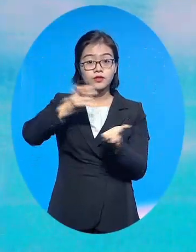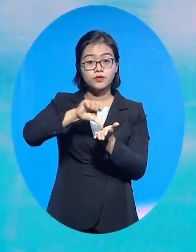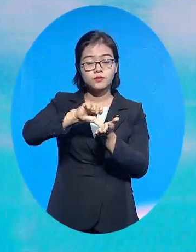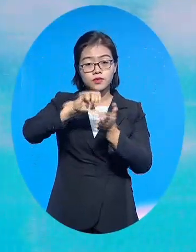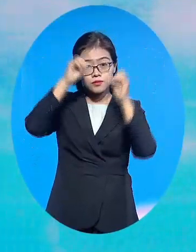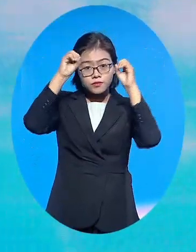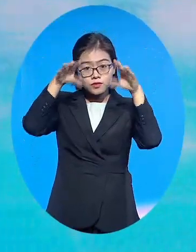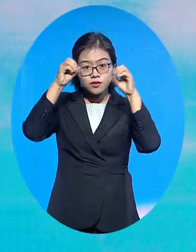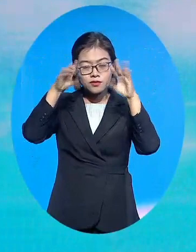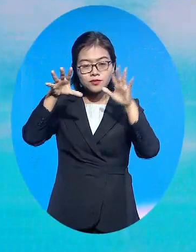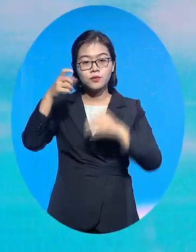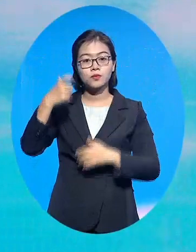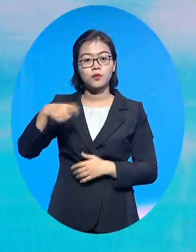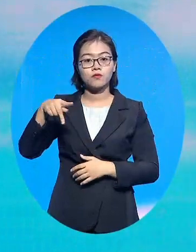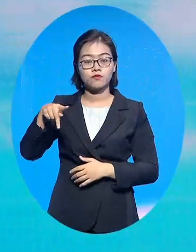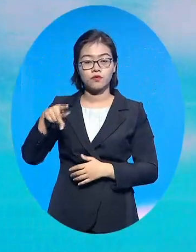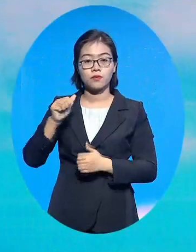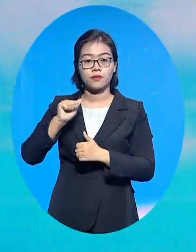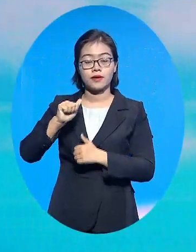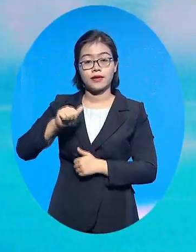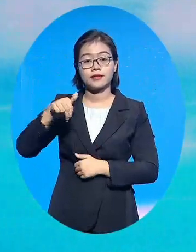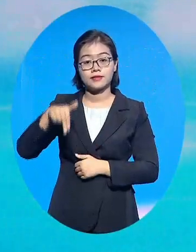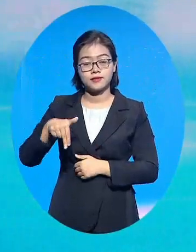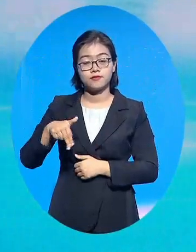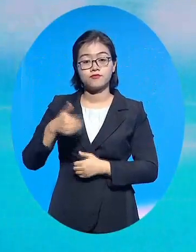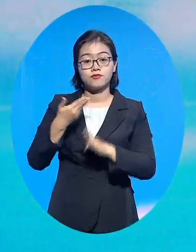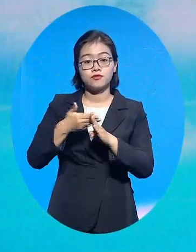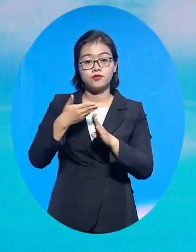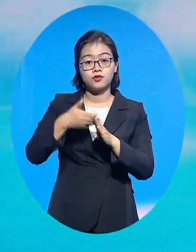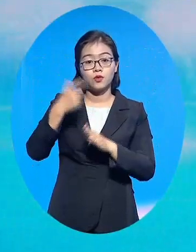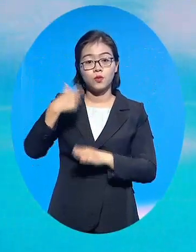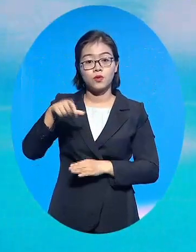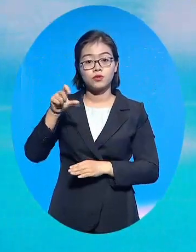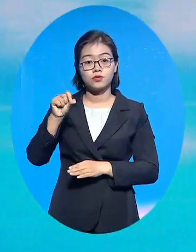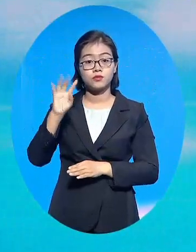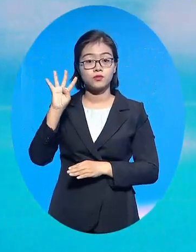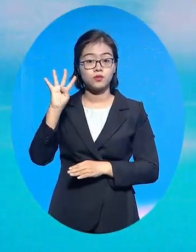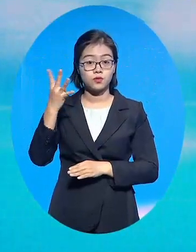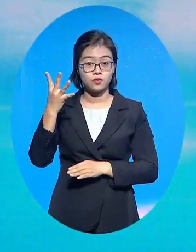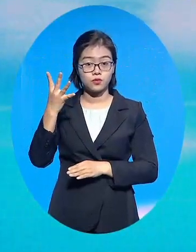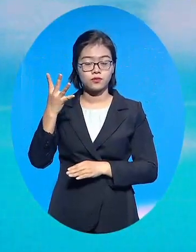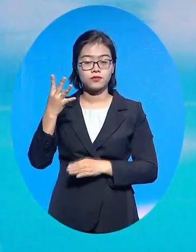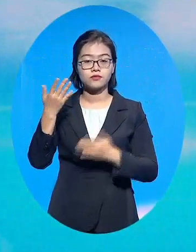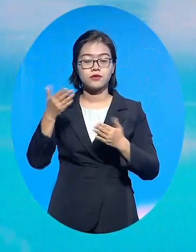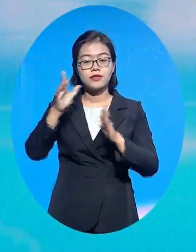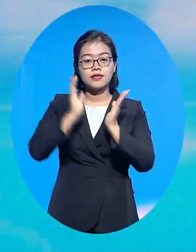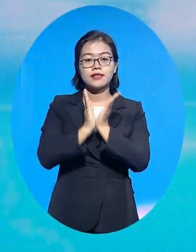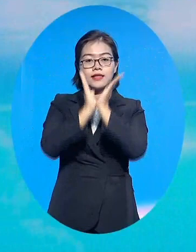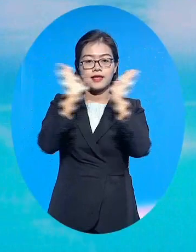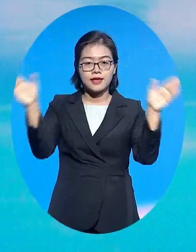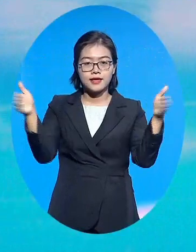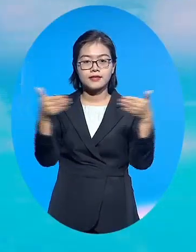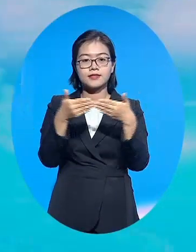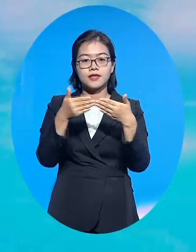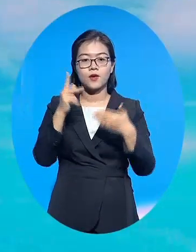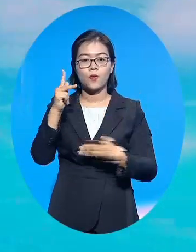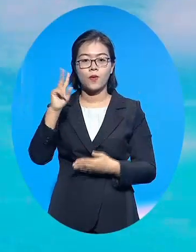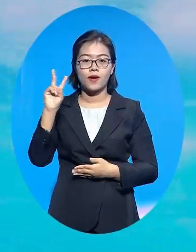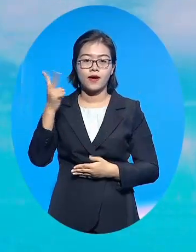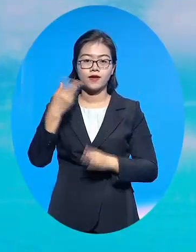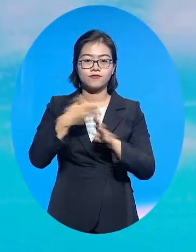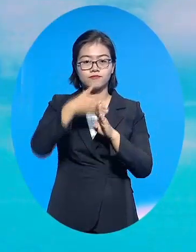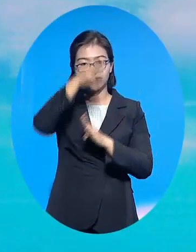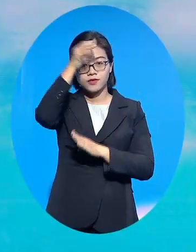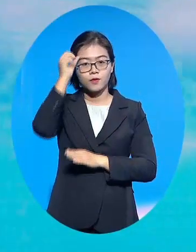và An ninh thuộc trường Quân sự Quân đoàn 4 đã tổ chức bé giảng khóa 2 khóa giáo dục quốc phòng an ninh cho sinh viên trường Đại học Bà Rịa Vũng